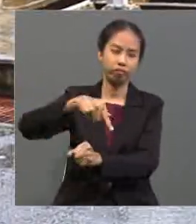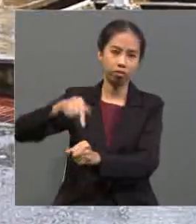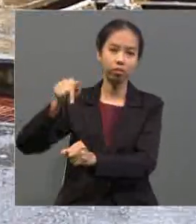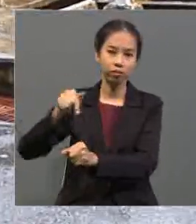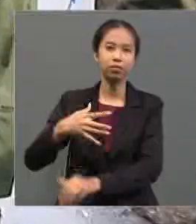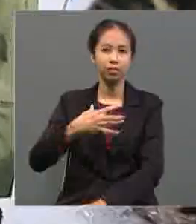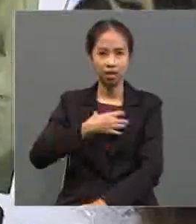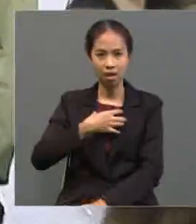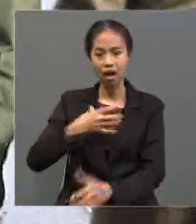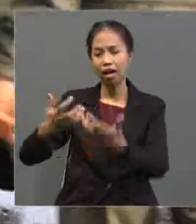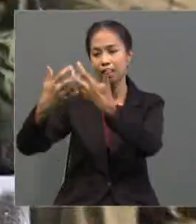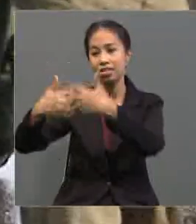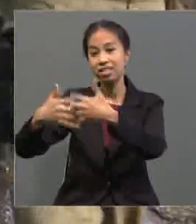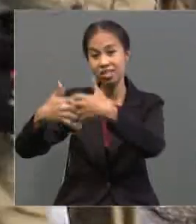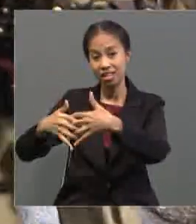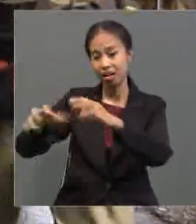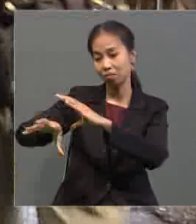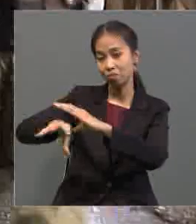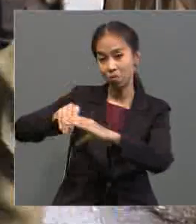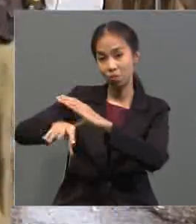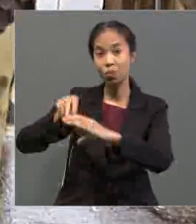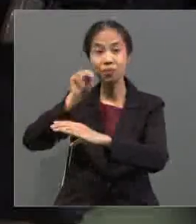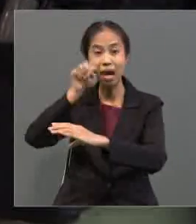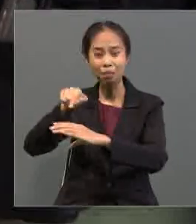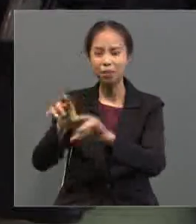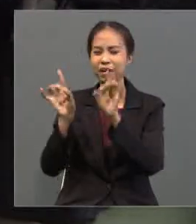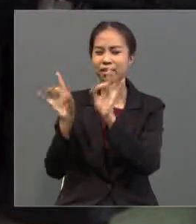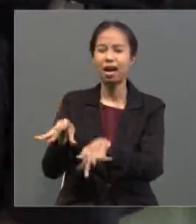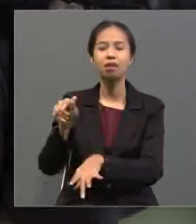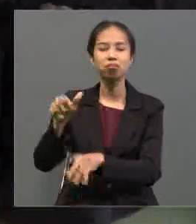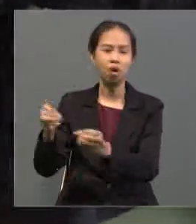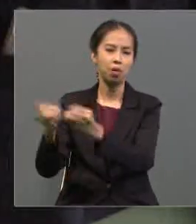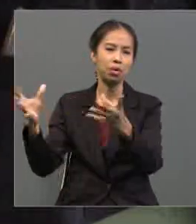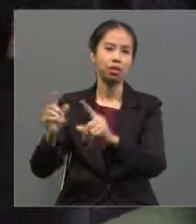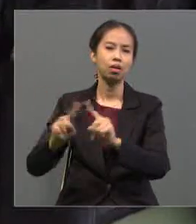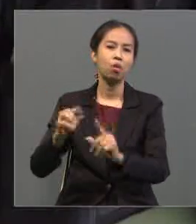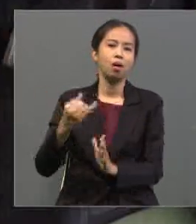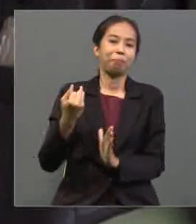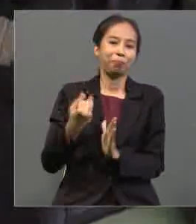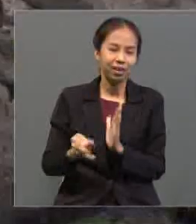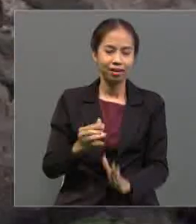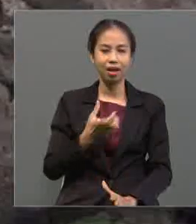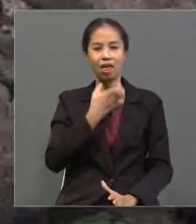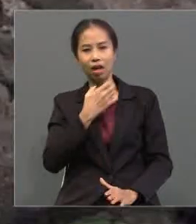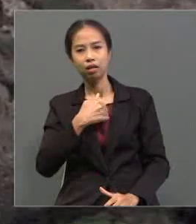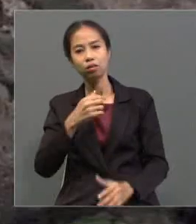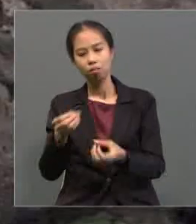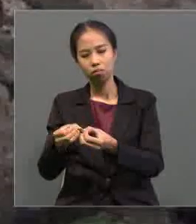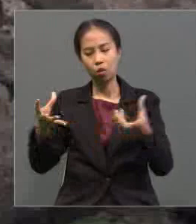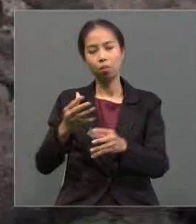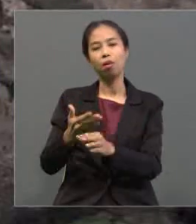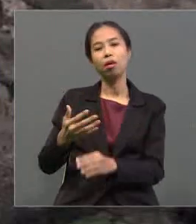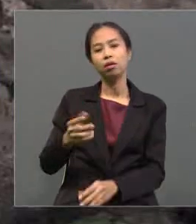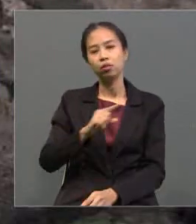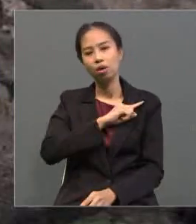และต้องการทำลายเครื่องสูบน้ำของเทศบาลนครยะลาเพื่อก่อกวนแต่ว่าระเบิดเนี่ยผิดพลาดจนเกิดระเบิดขึ้นมา